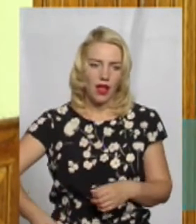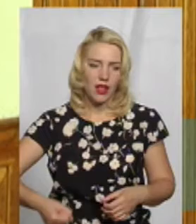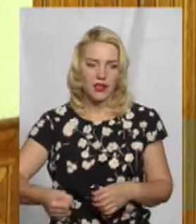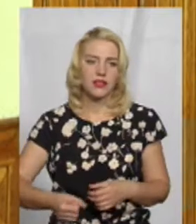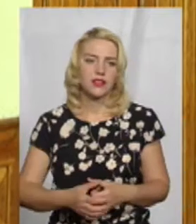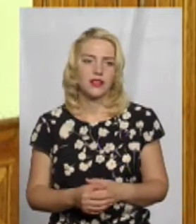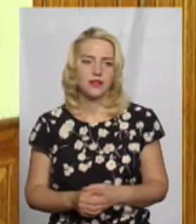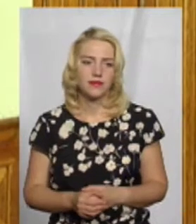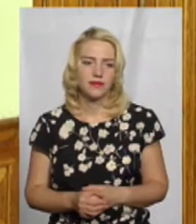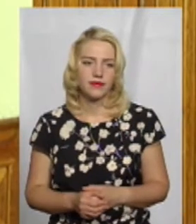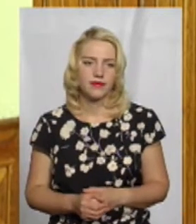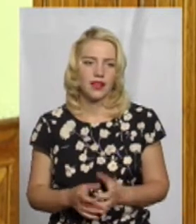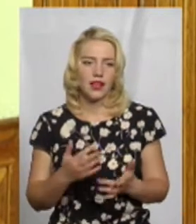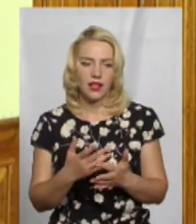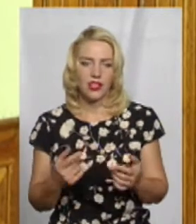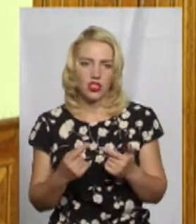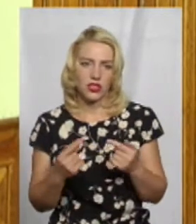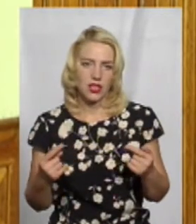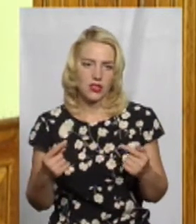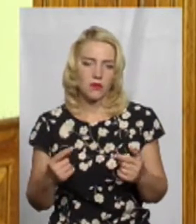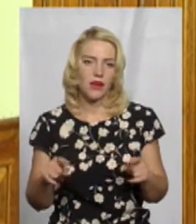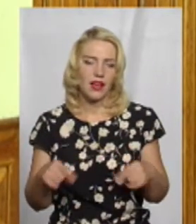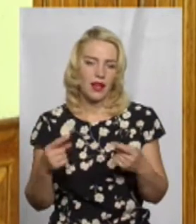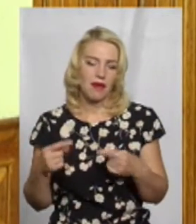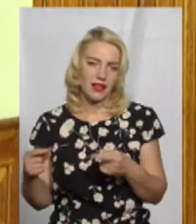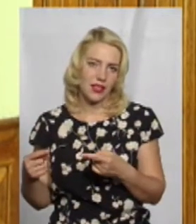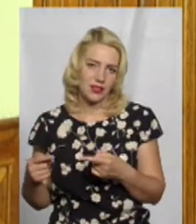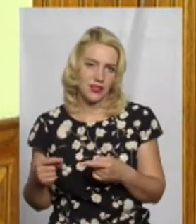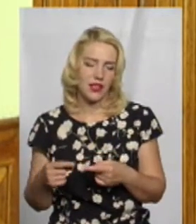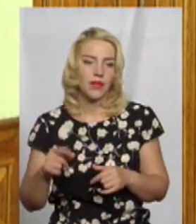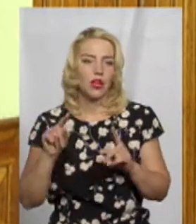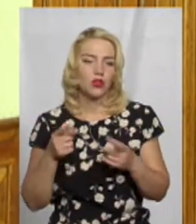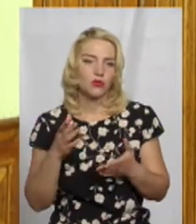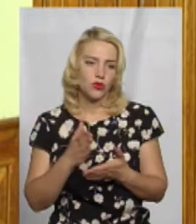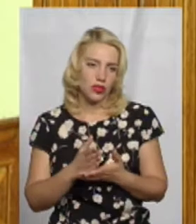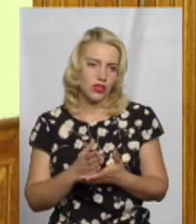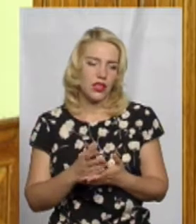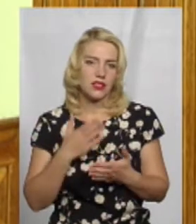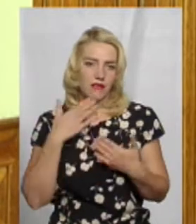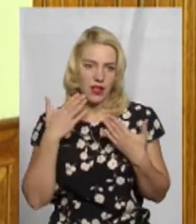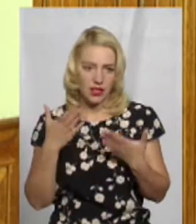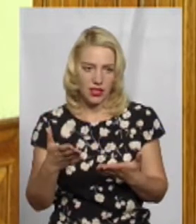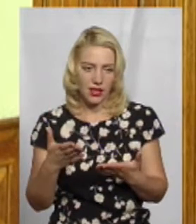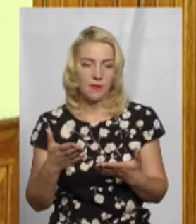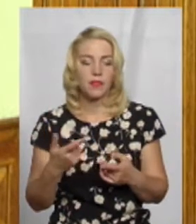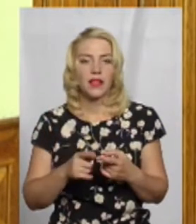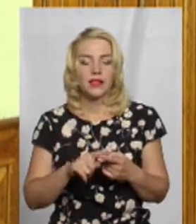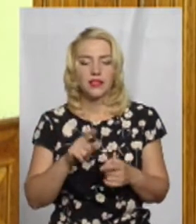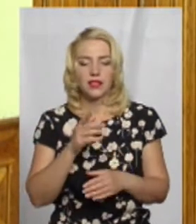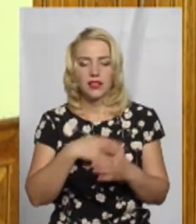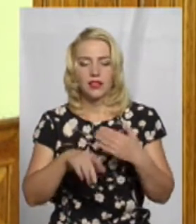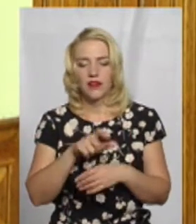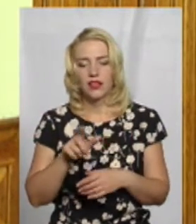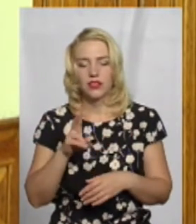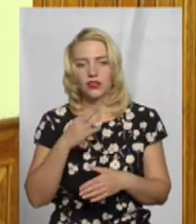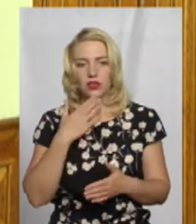палиці і інші засоби реабілітації. Тому є безпосередньо звернення. Ті інваліди, які є,